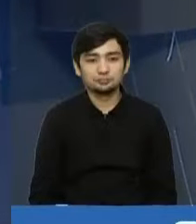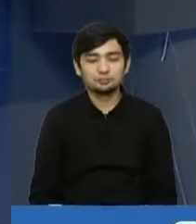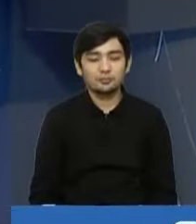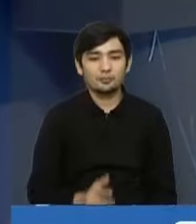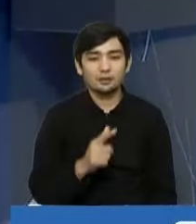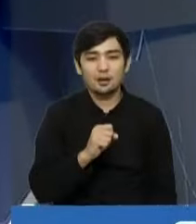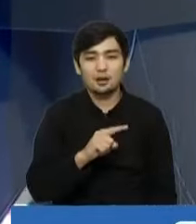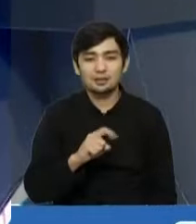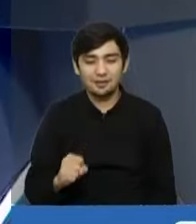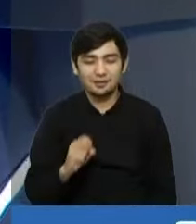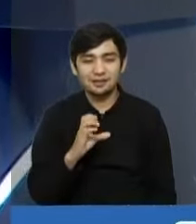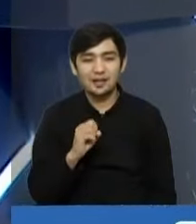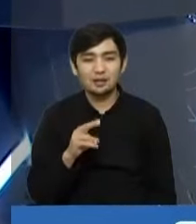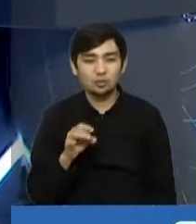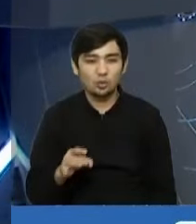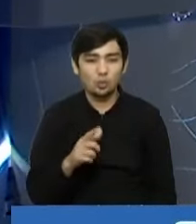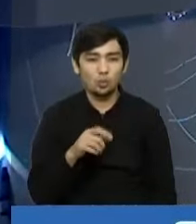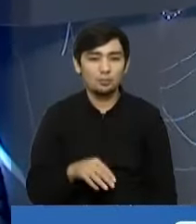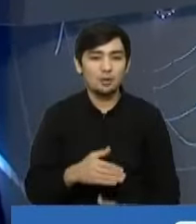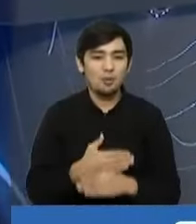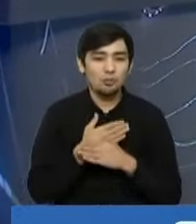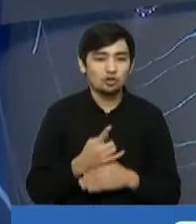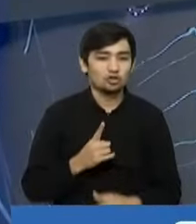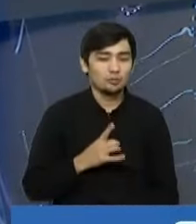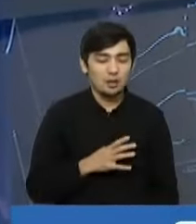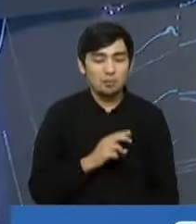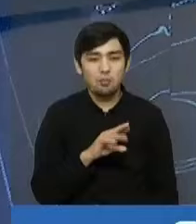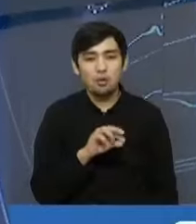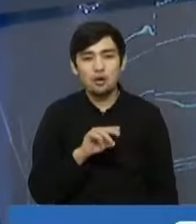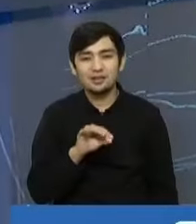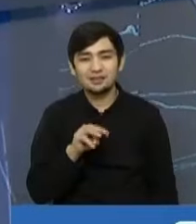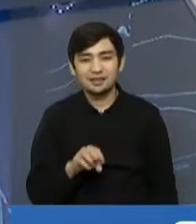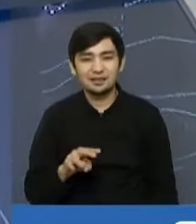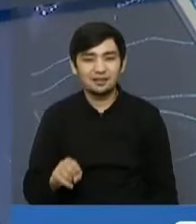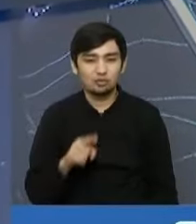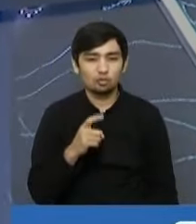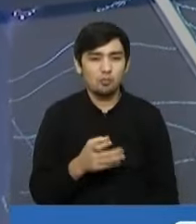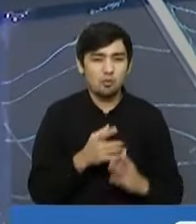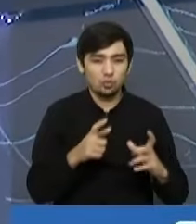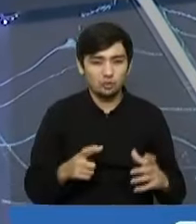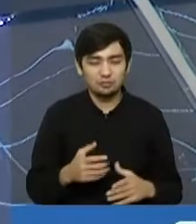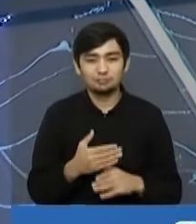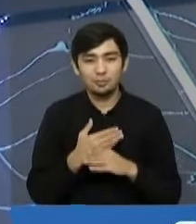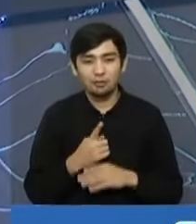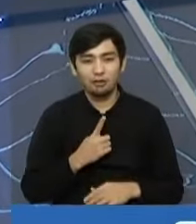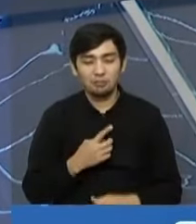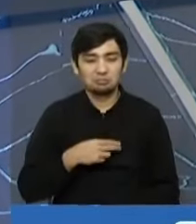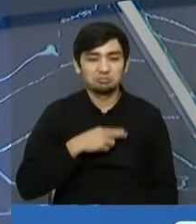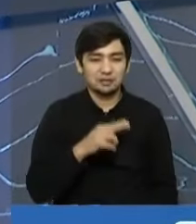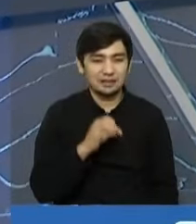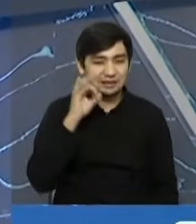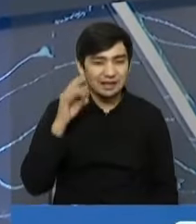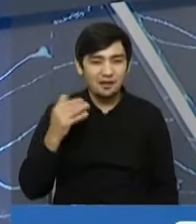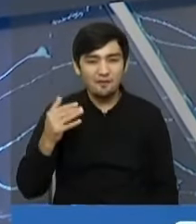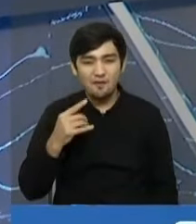Газа секторында гуманитарлық көмек күткен жүздеген палестиналық қаза тапты. Себебі адам көп жиналған жерге Израиль